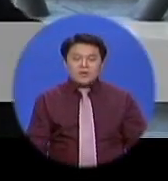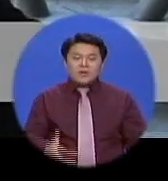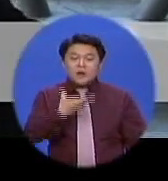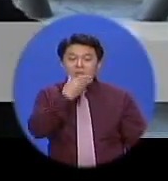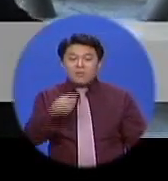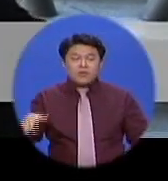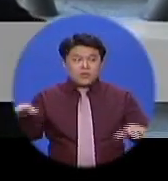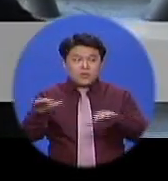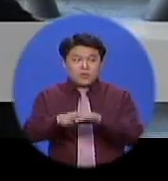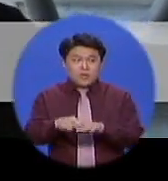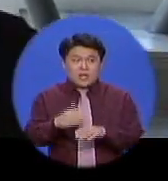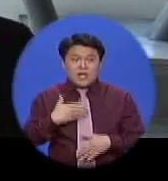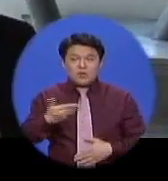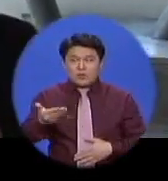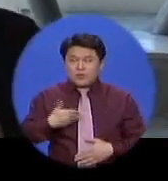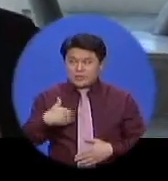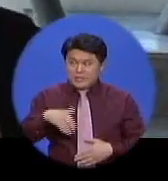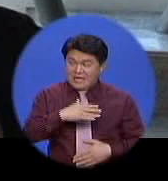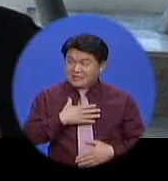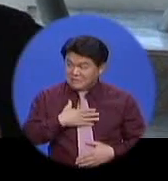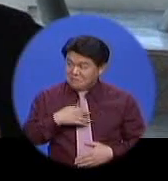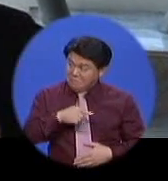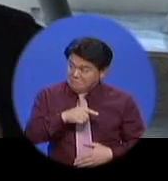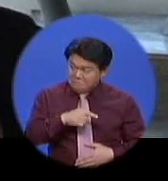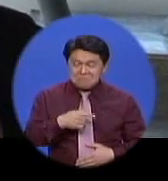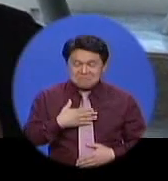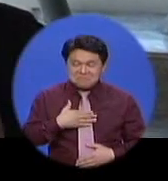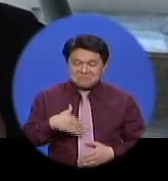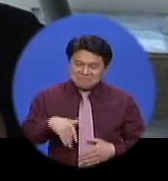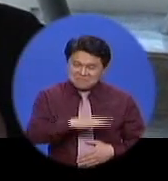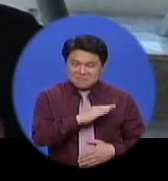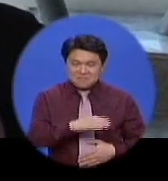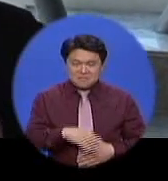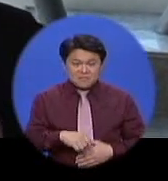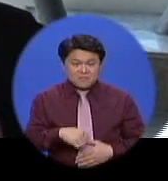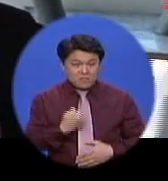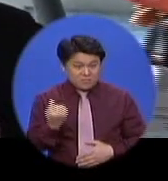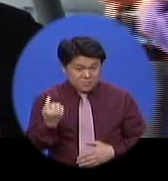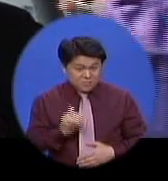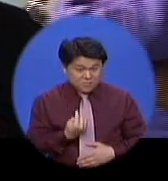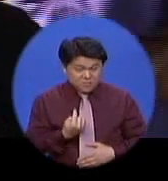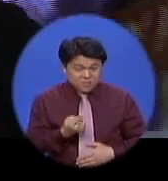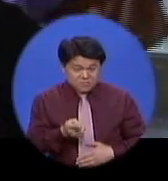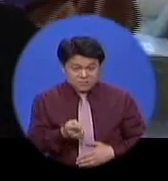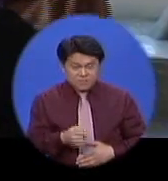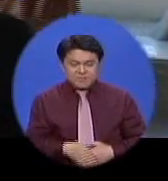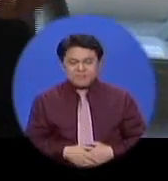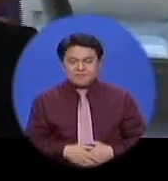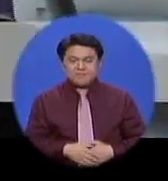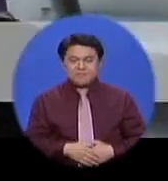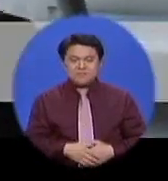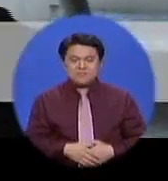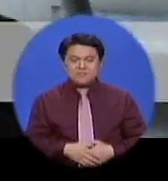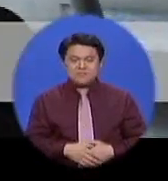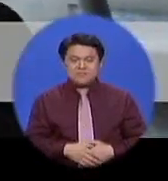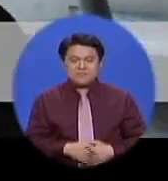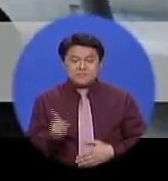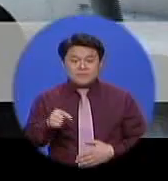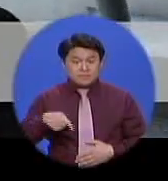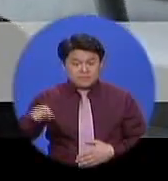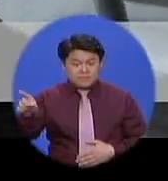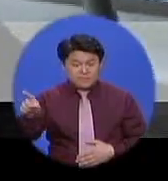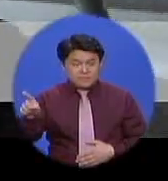복지관에서 보내서 왔어요. 아, 복지관에서? 네. 그럼 복지관에서 직접 이렇게 혼자 오신 거예요? 아니, 난 어디